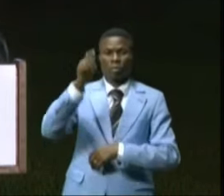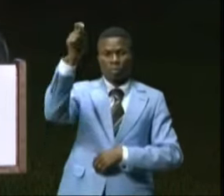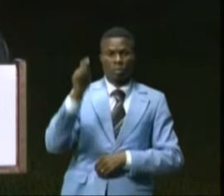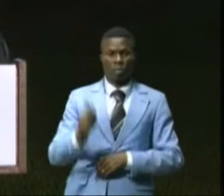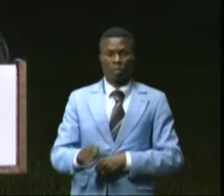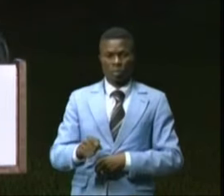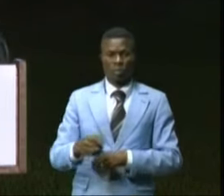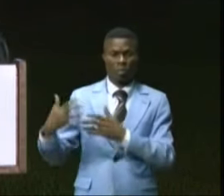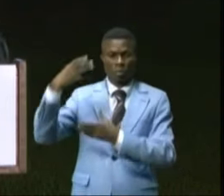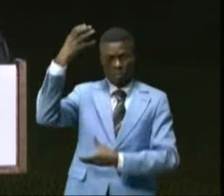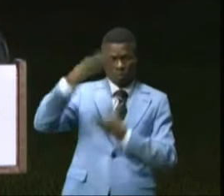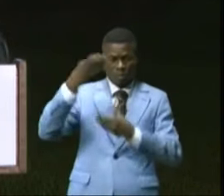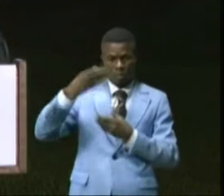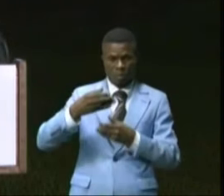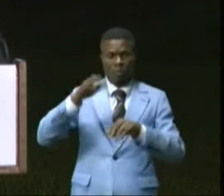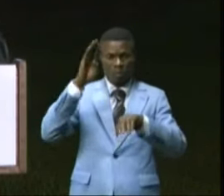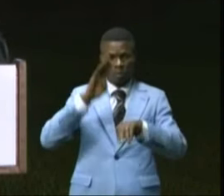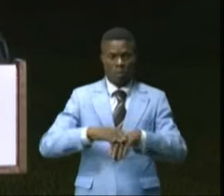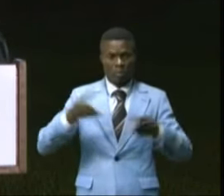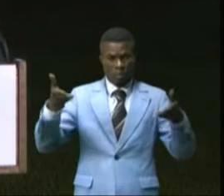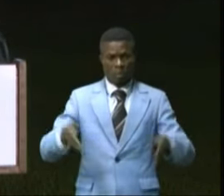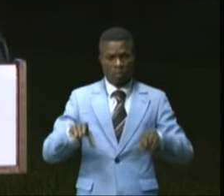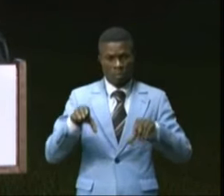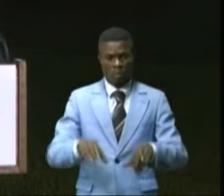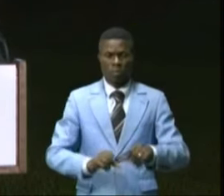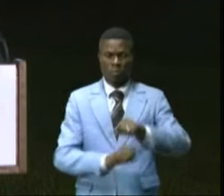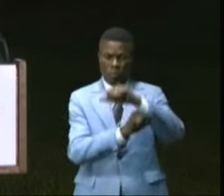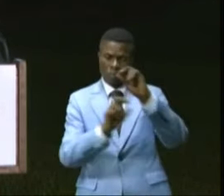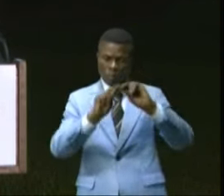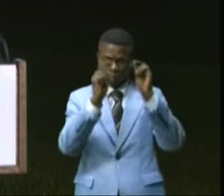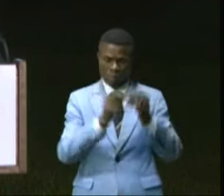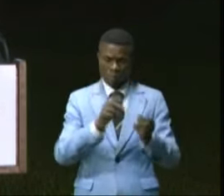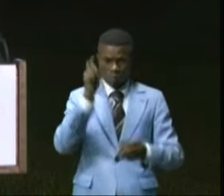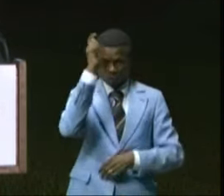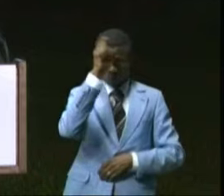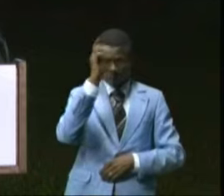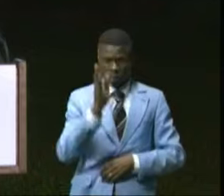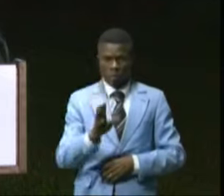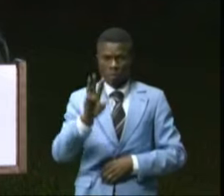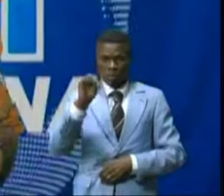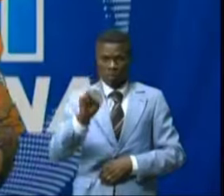rwandaise sur les territoires congolais en appui au mouvement terroriste M23.